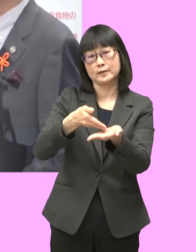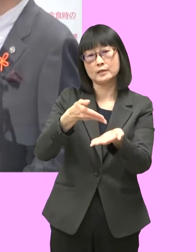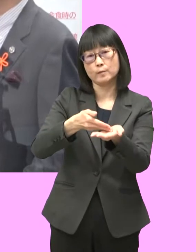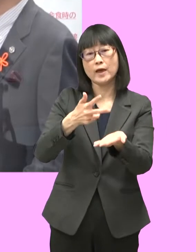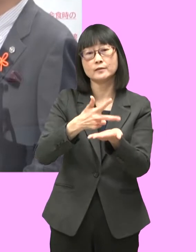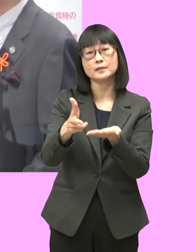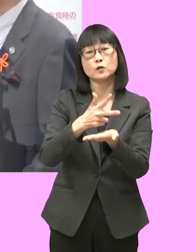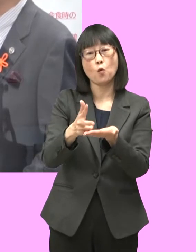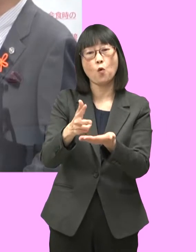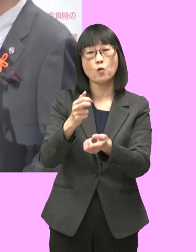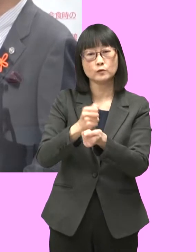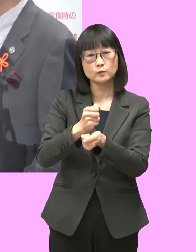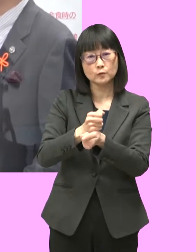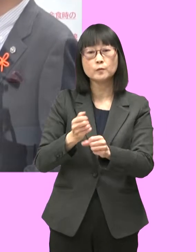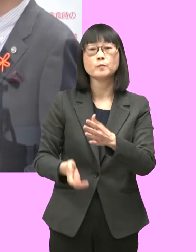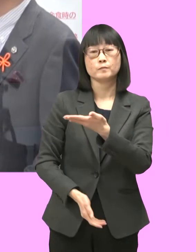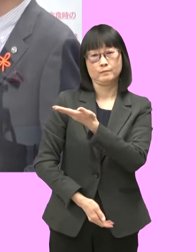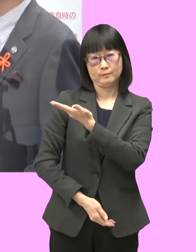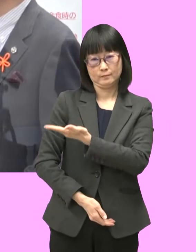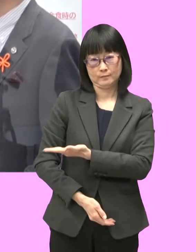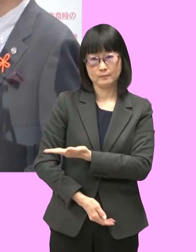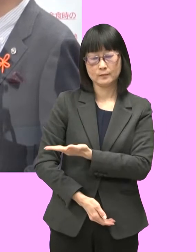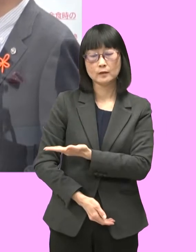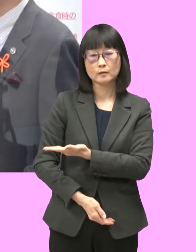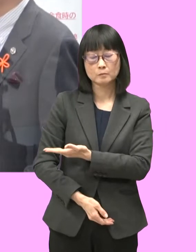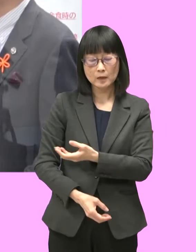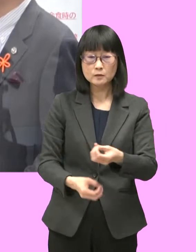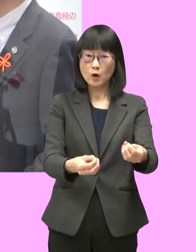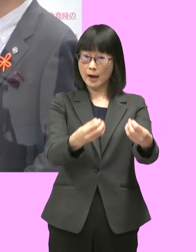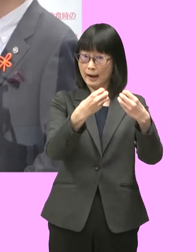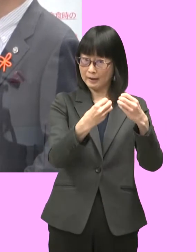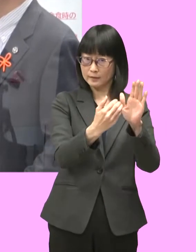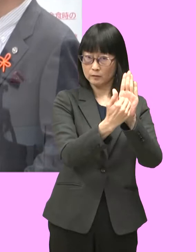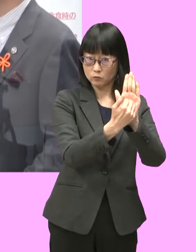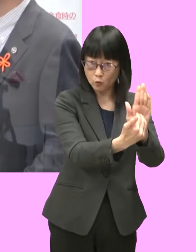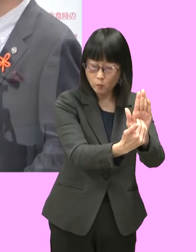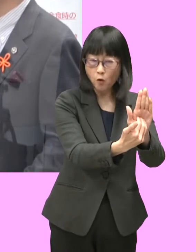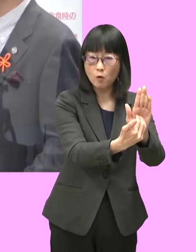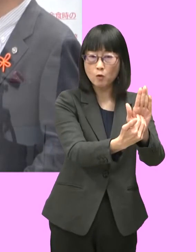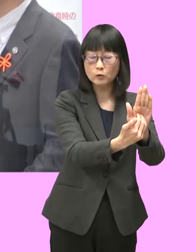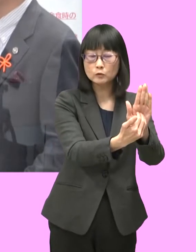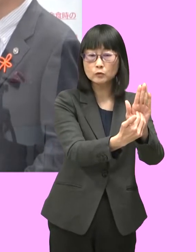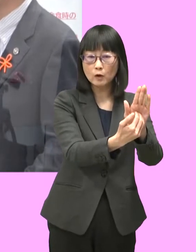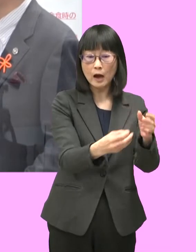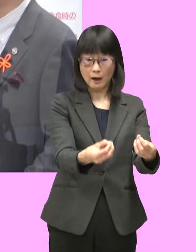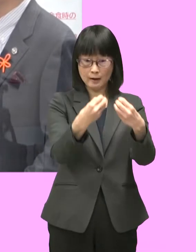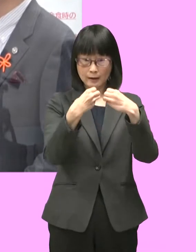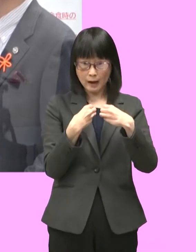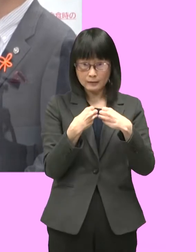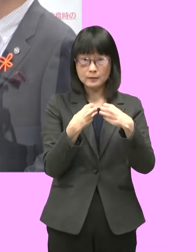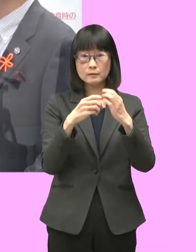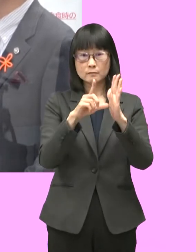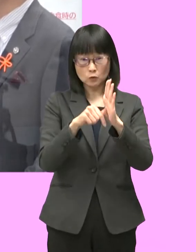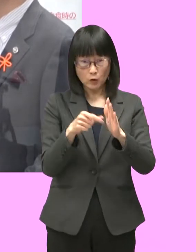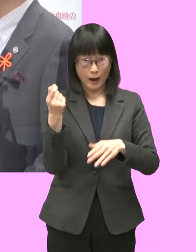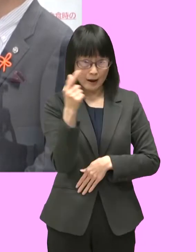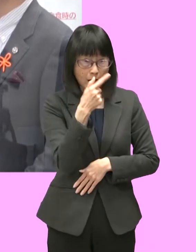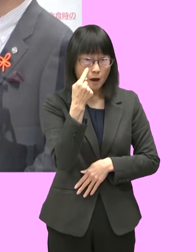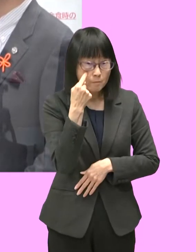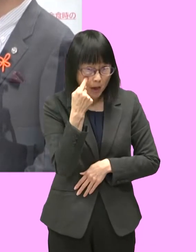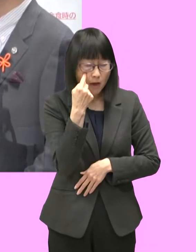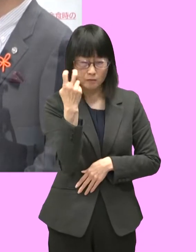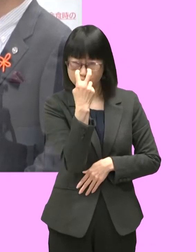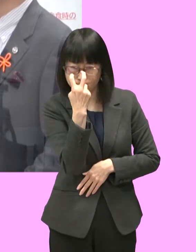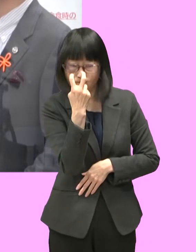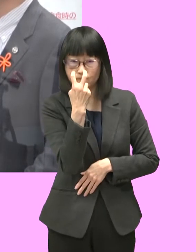ずは感染予防がありまして、続いて早期発見で、早期発見をしてできるだけ抑えるわけですが、早